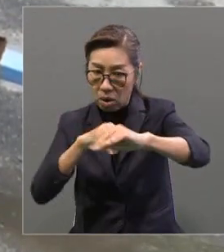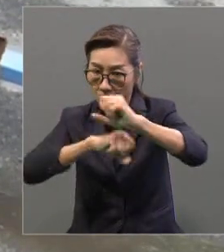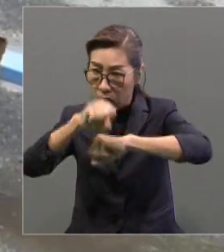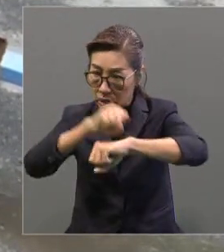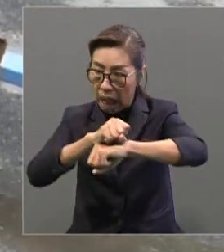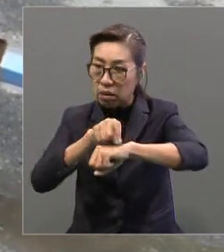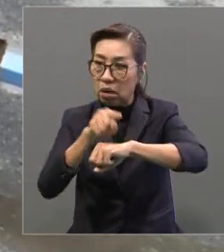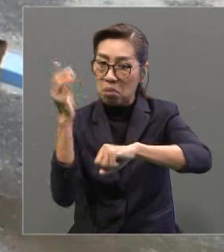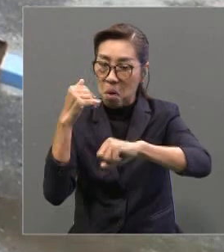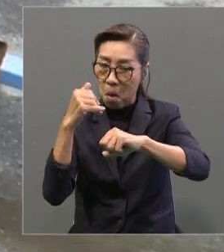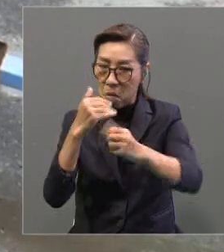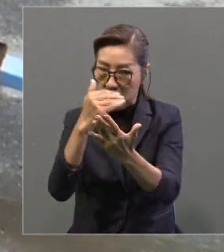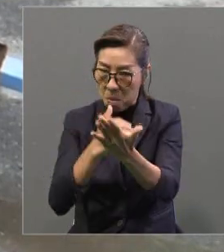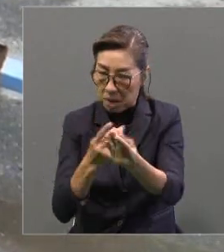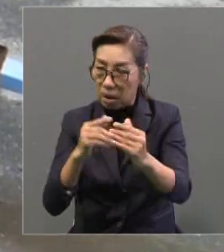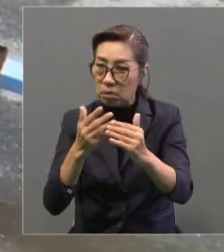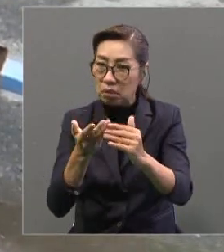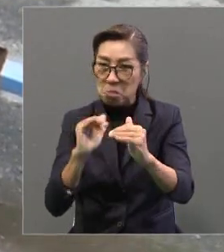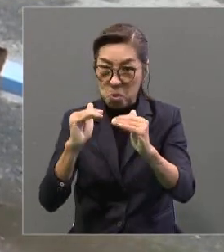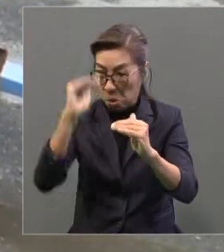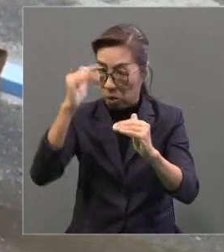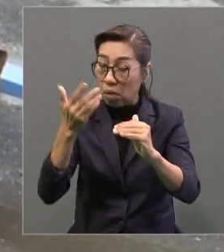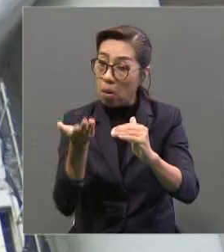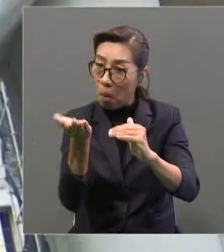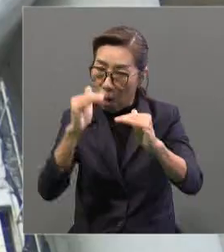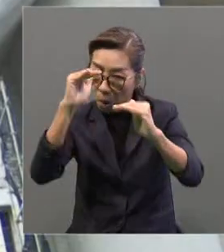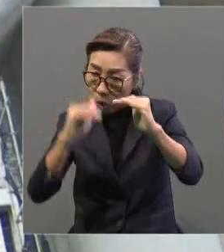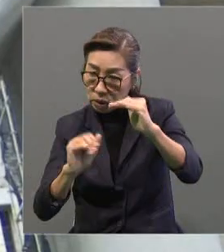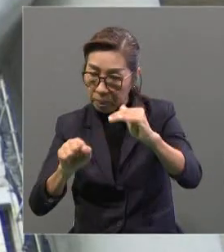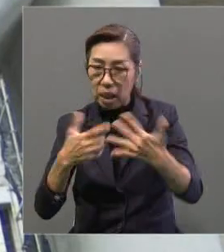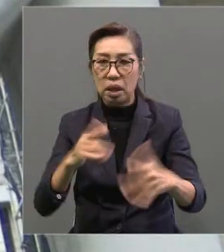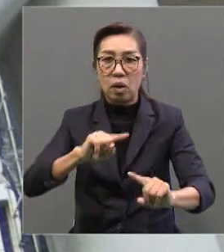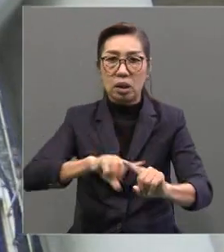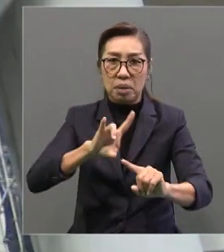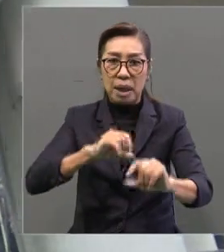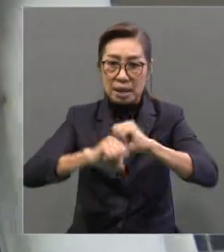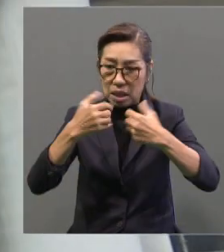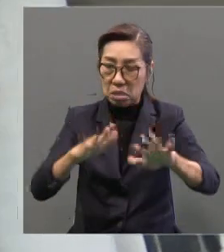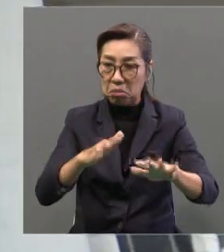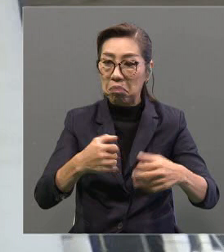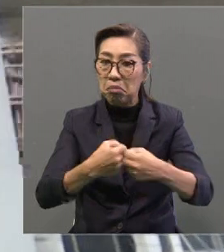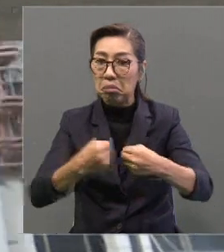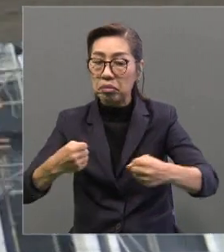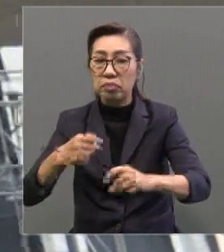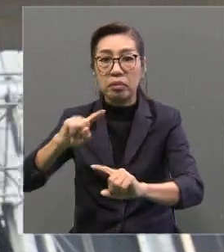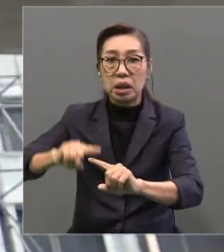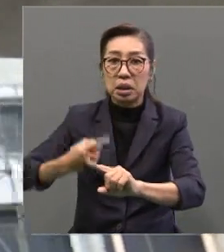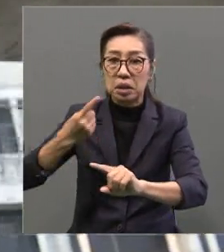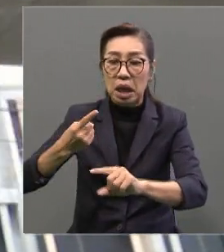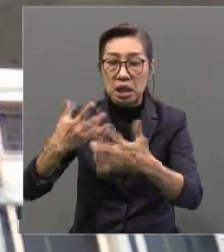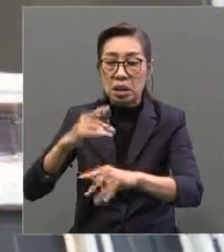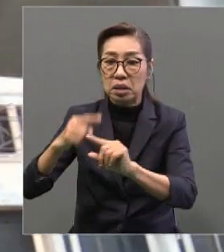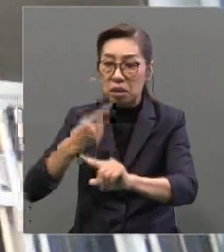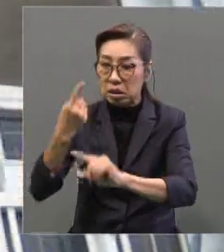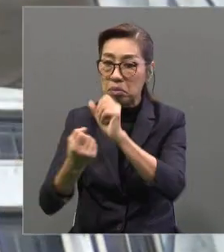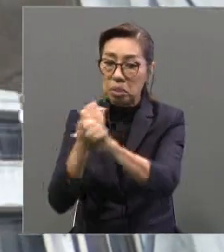อสร้างจากเดิมที่คาดว่าจะก่อสร้างแล้วเสร็จเดือนสิงหาคมปีนี้แต่ว่าขอขยายระยะเวลาไปจนถึงเดือนมกราคมปี2567นะ